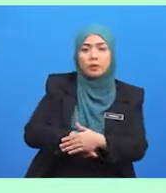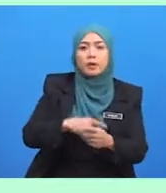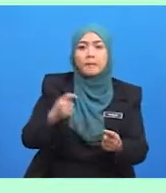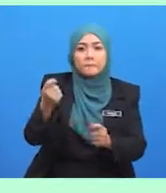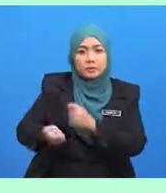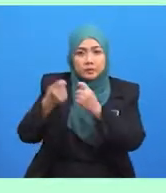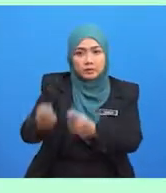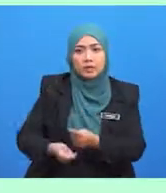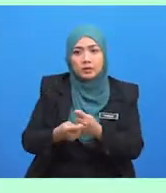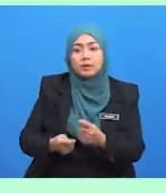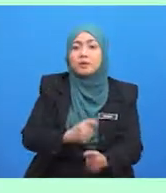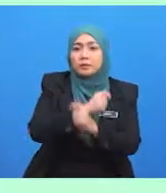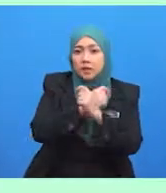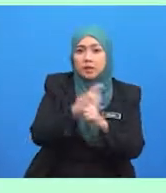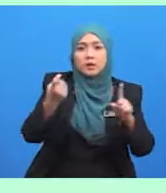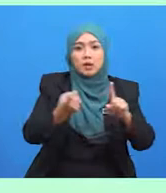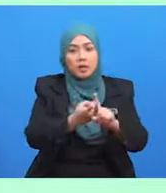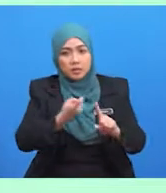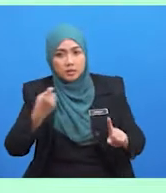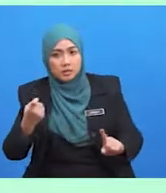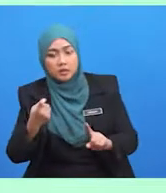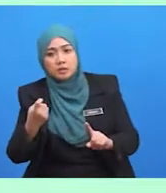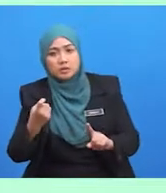peralatan pertahanan dari negara Israel.